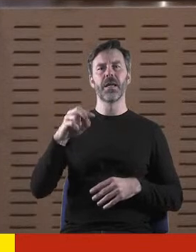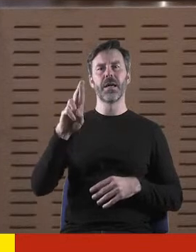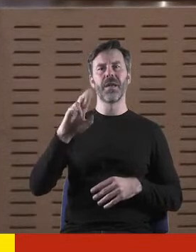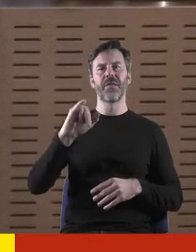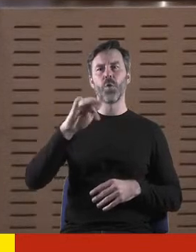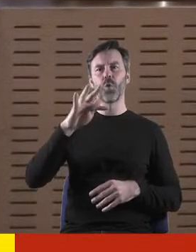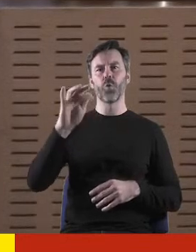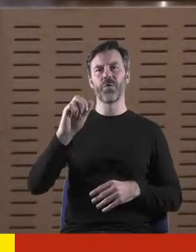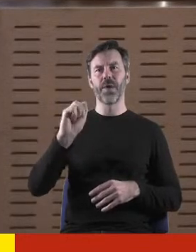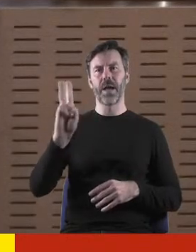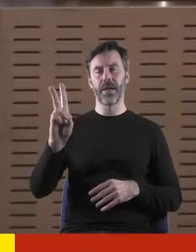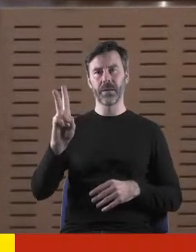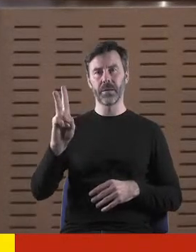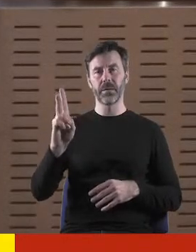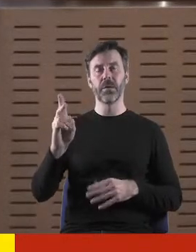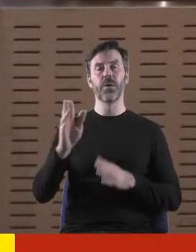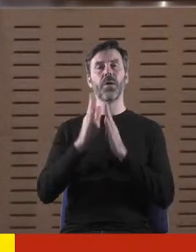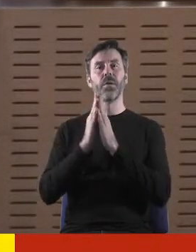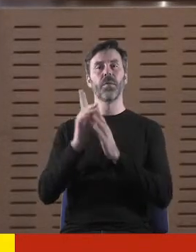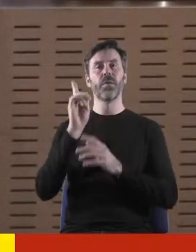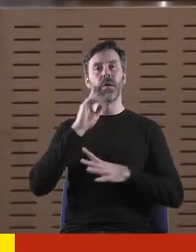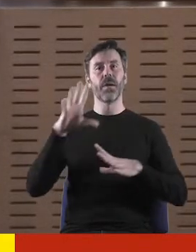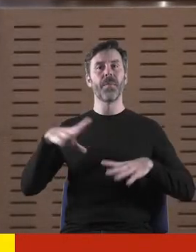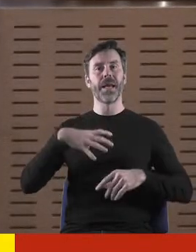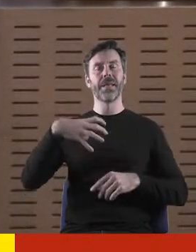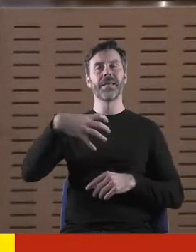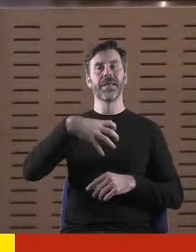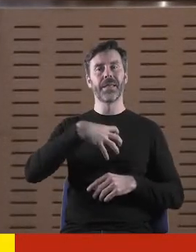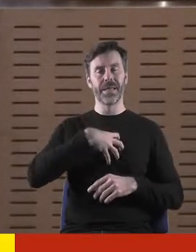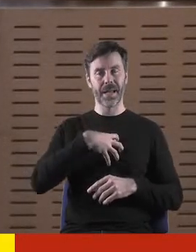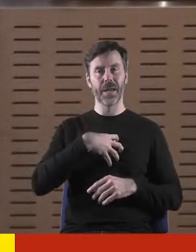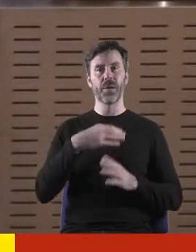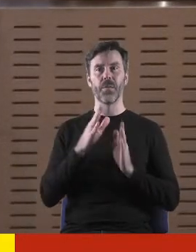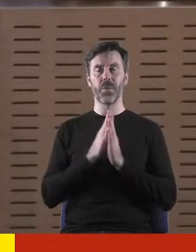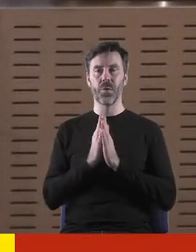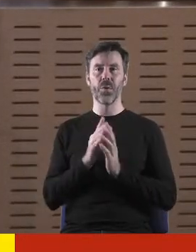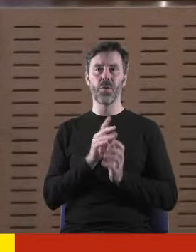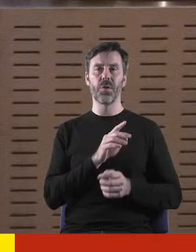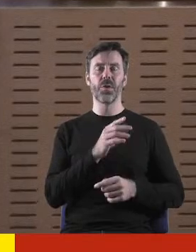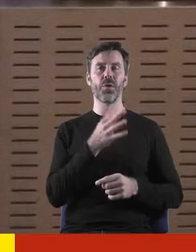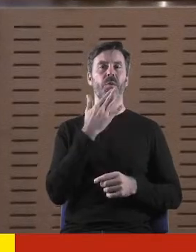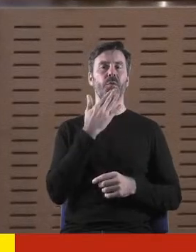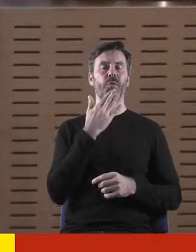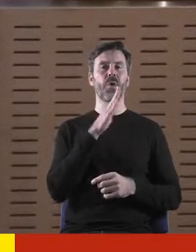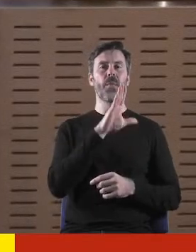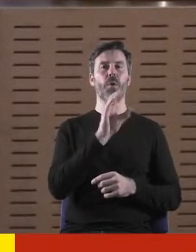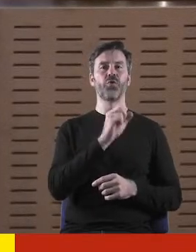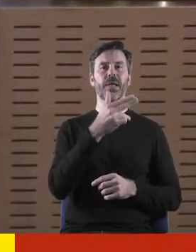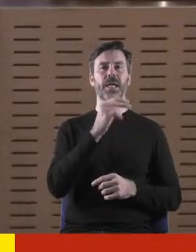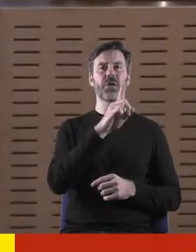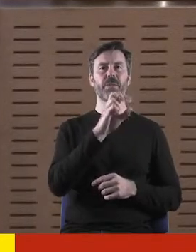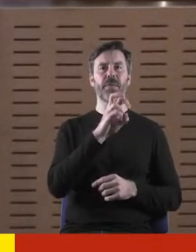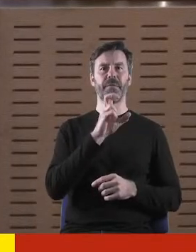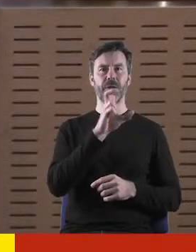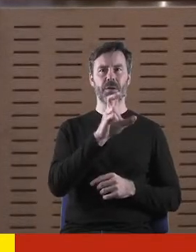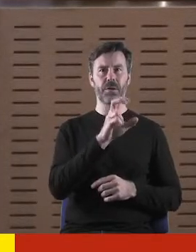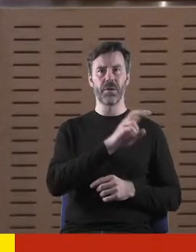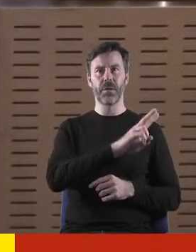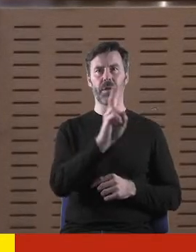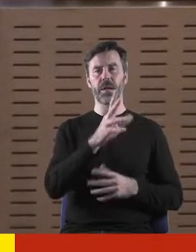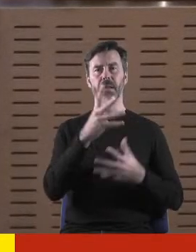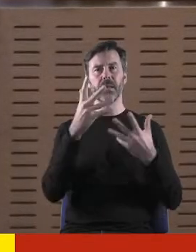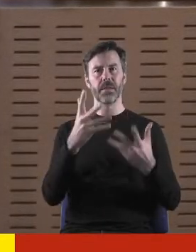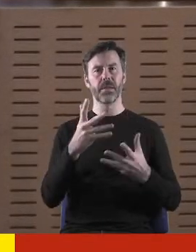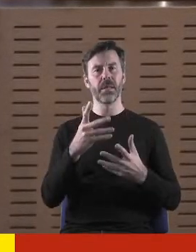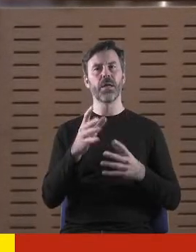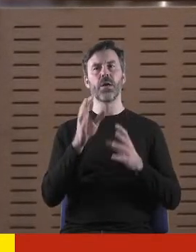Jóźwiaka, bardzo uprzejmie proszę, żeby pan dyrektor wziął do serca prośby pani radnej Bożeny Ziemniewicz, ponieważ wszystkim nam na sercu leży